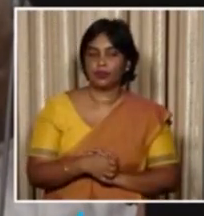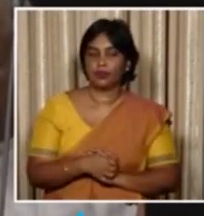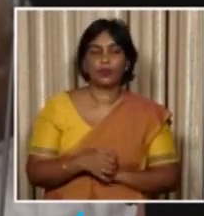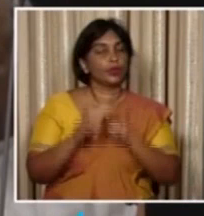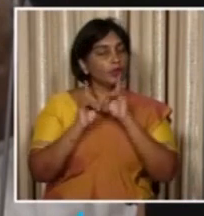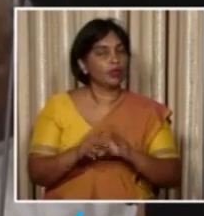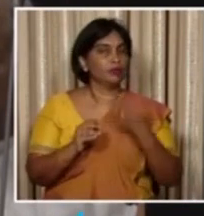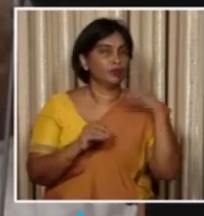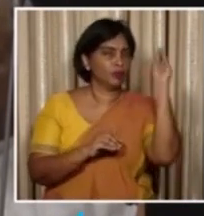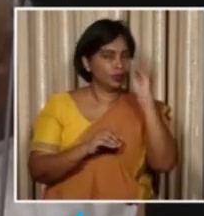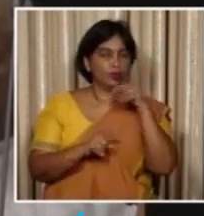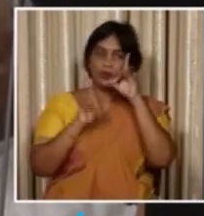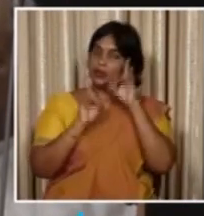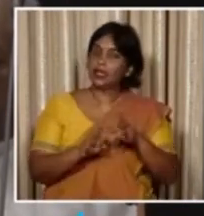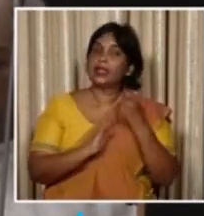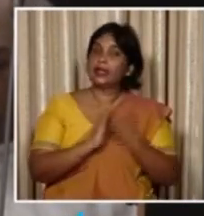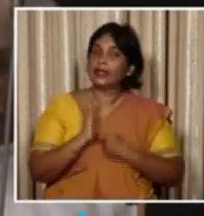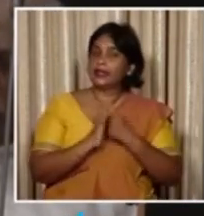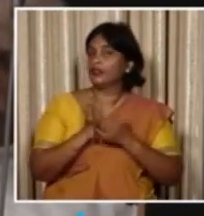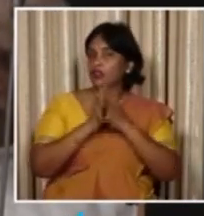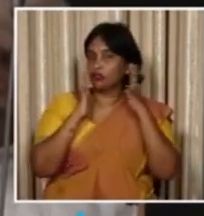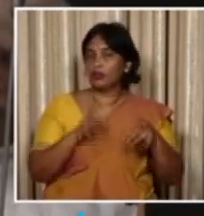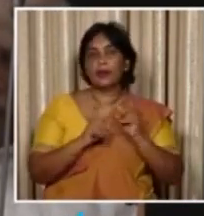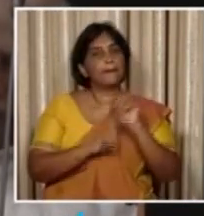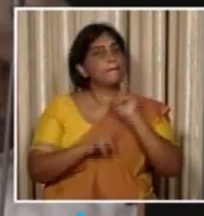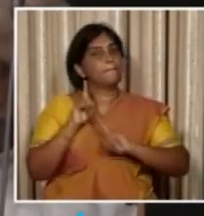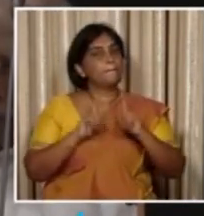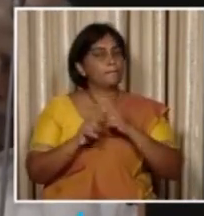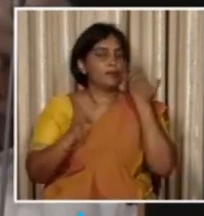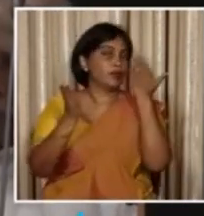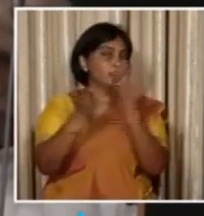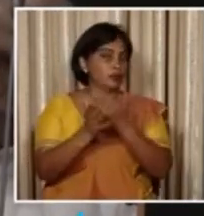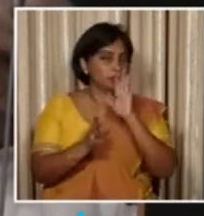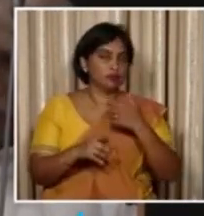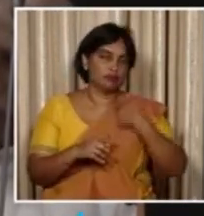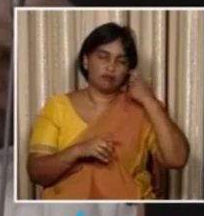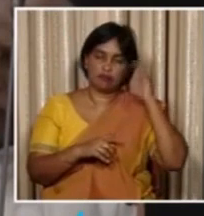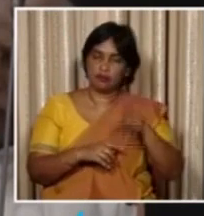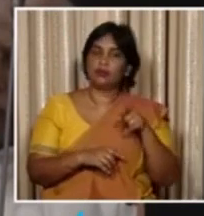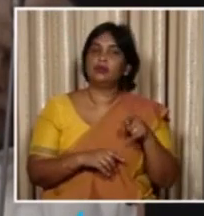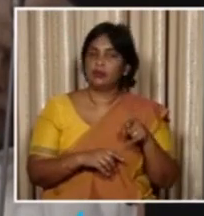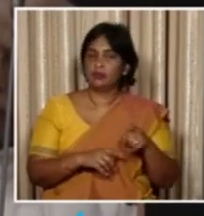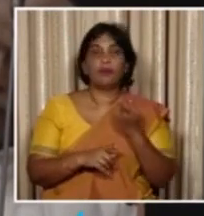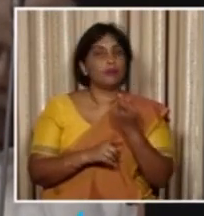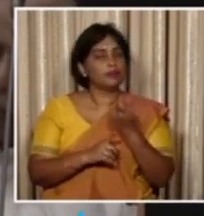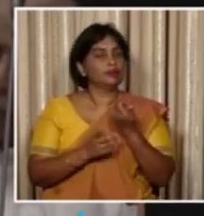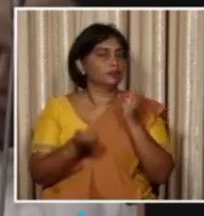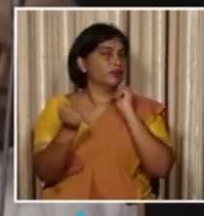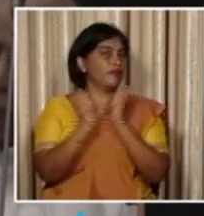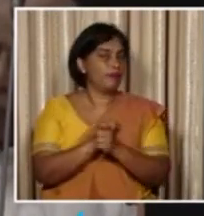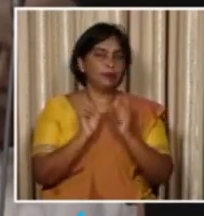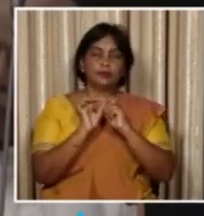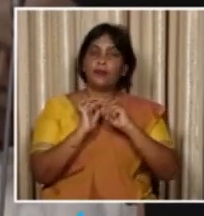එමෙන්ම නොබෝ දිනකින් එවැනි වූ නීති රැසක් මෙම පාර්ලිමේන්තුවට ඉදිරිපත් කිරීමට අපේක්ෂා කරනවා. ආර්ථික පරිවර්තන